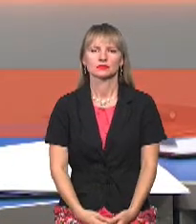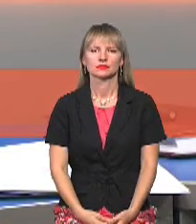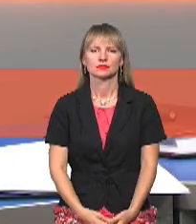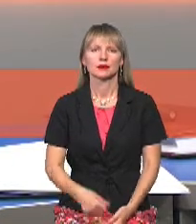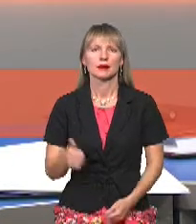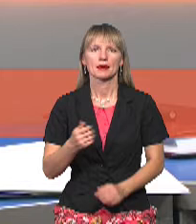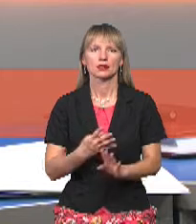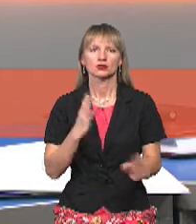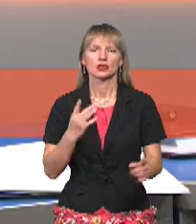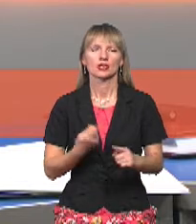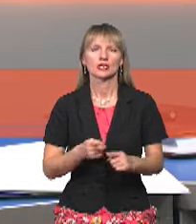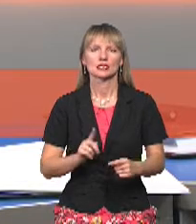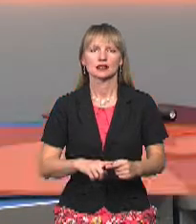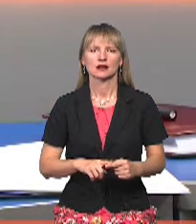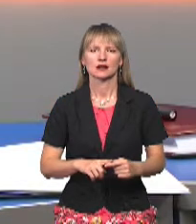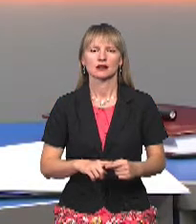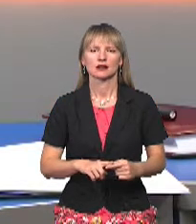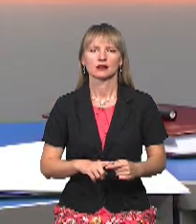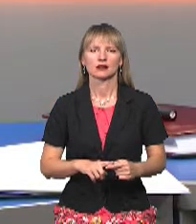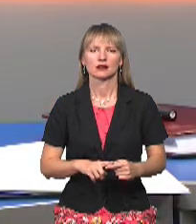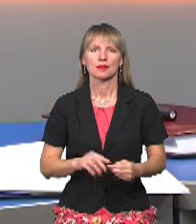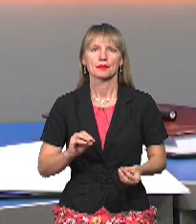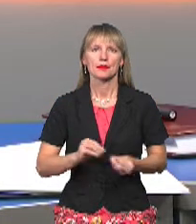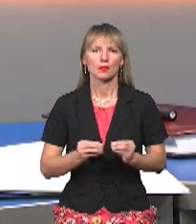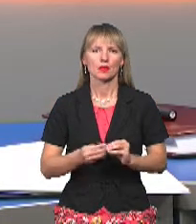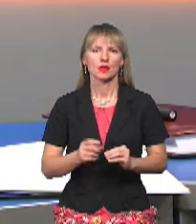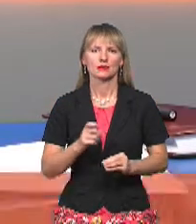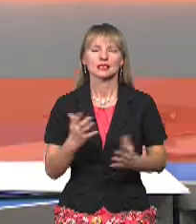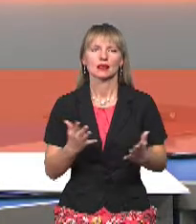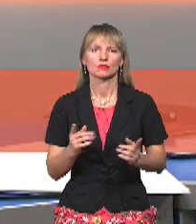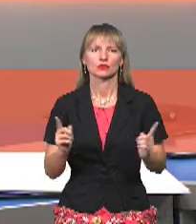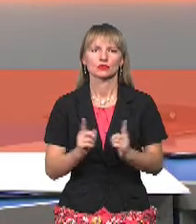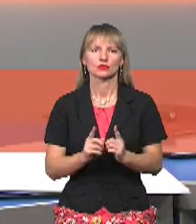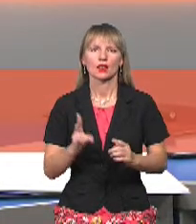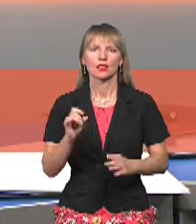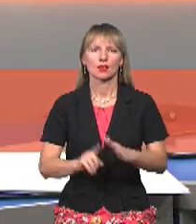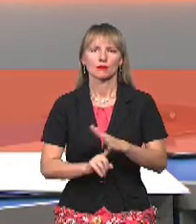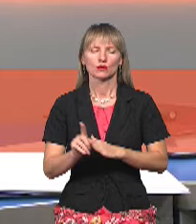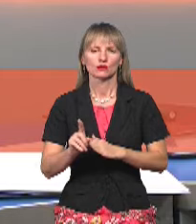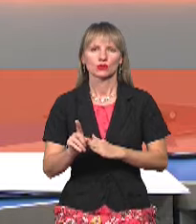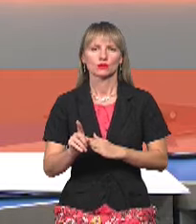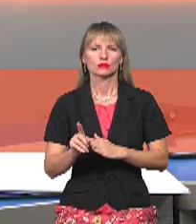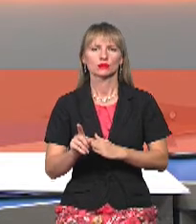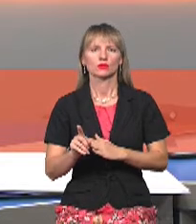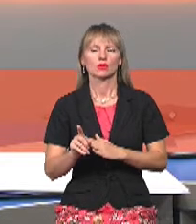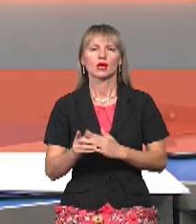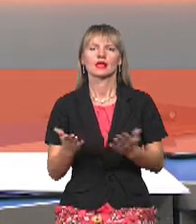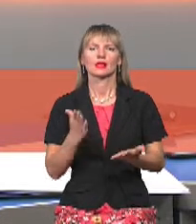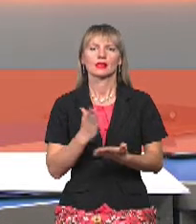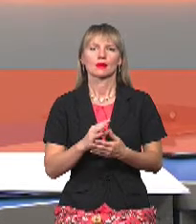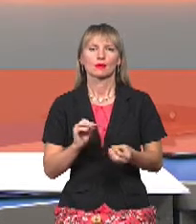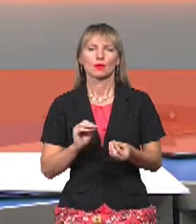Ну, в першу чергу, це, мабуть, проблеми, з якими сталкуються на початку. А з якими